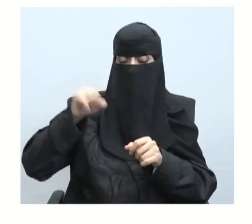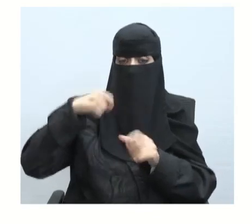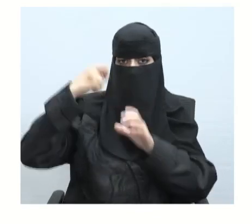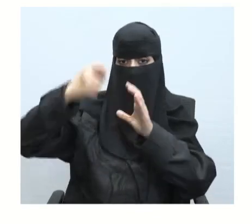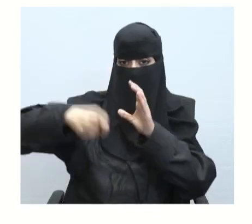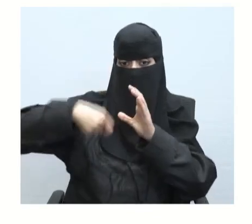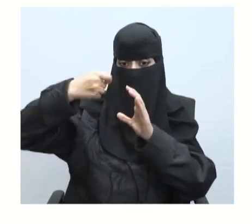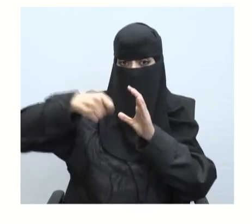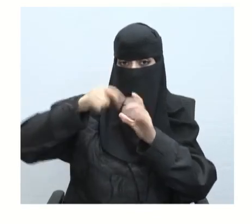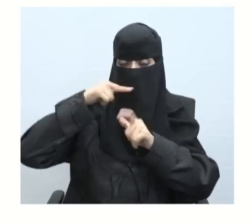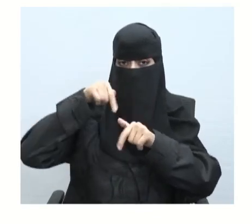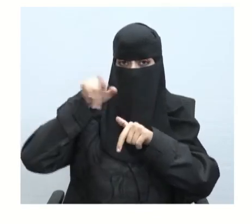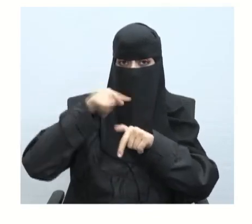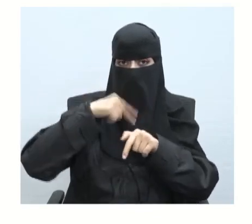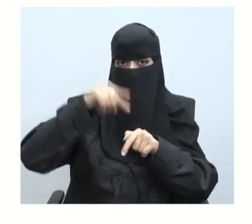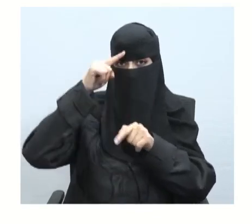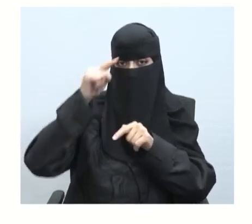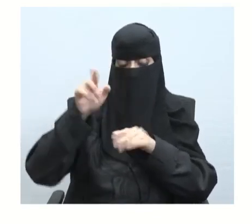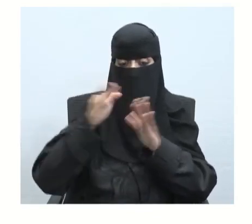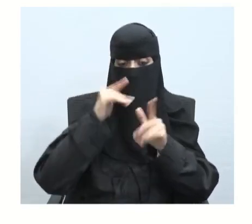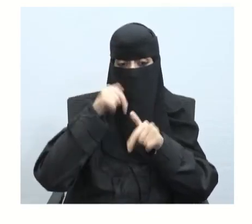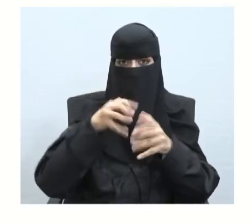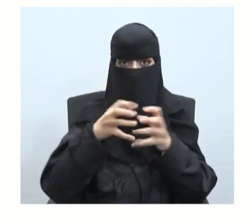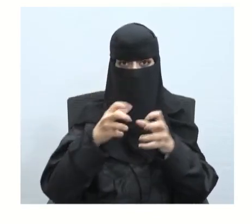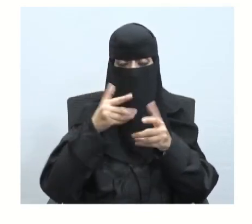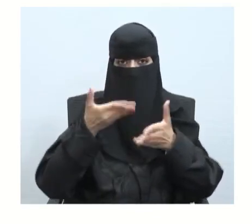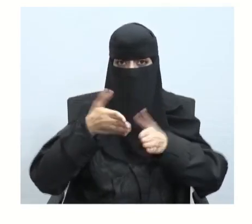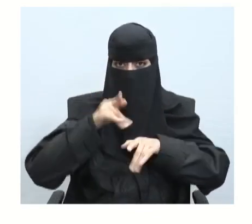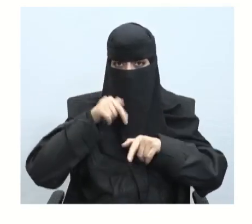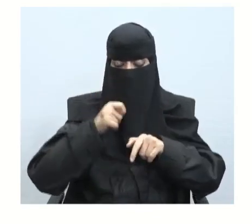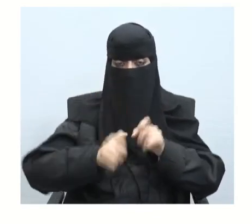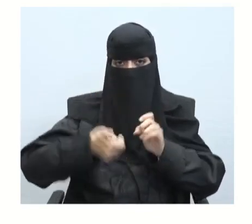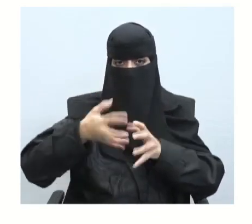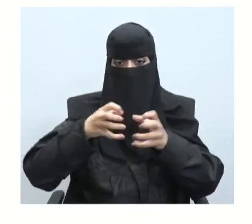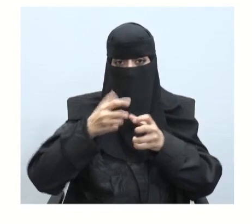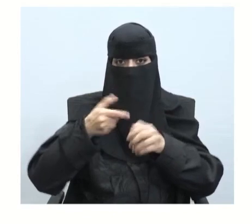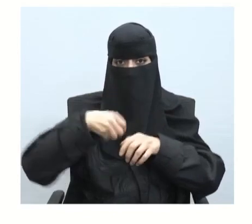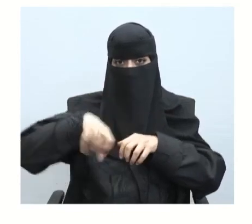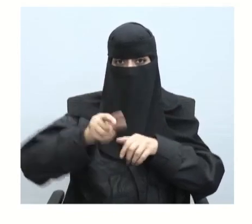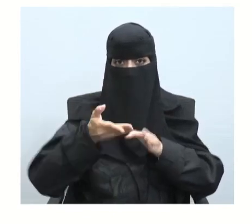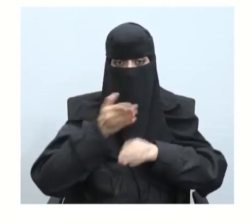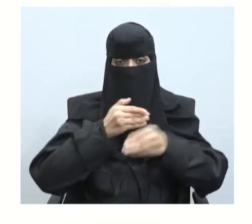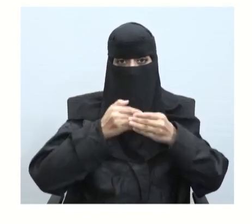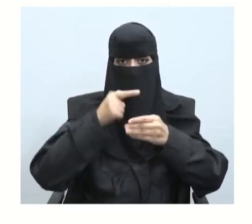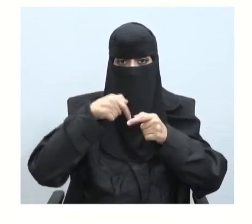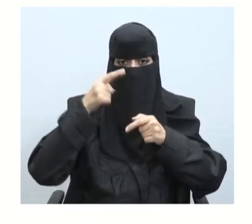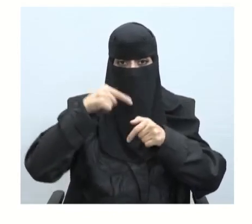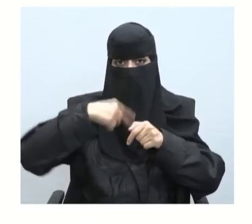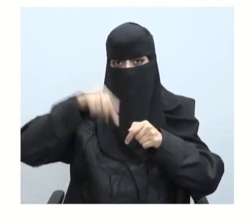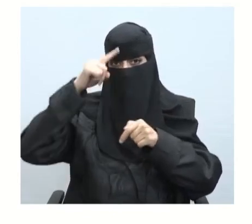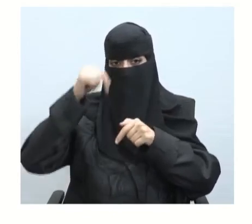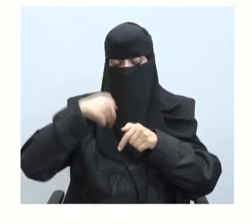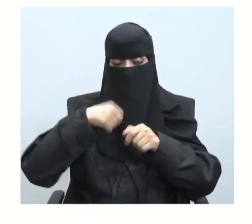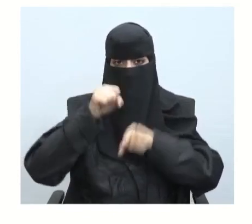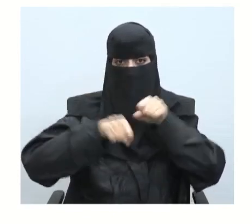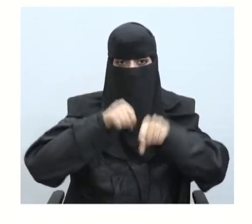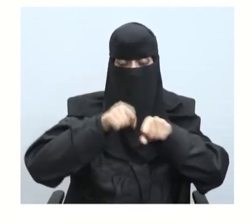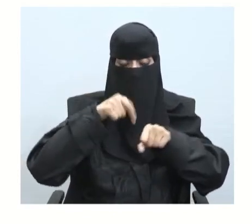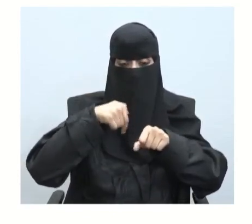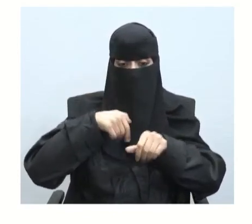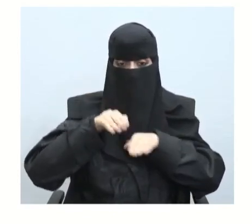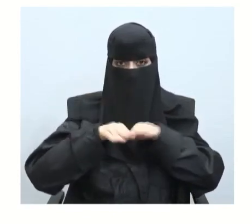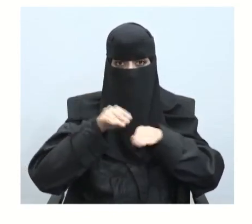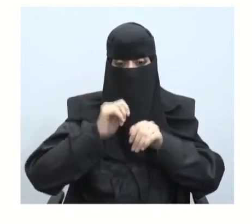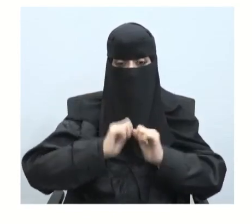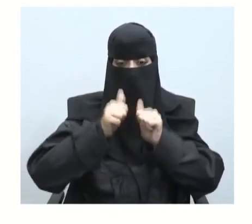الميكانيكيه المثاليه شرحنا ايضا الالات المركبه من حيث مثالين الدراجه اله المشي